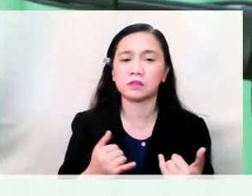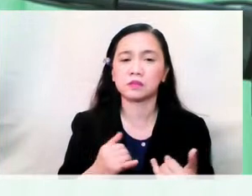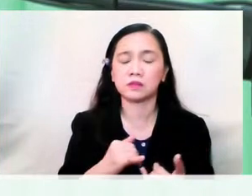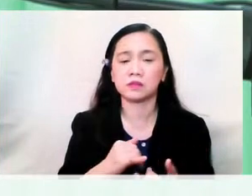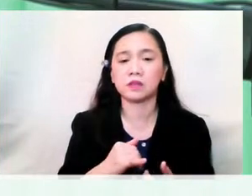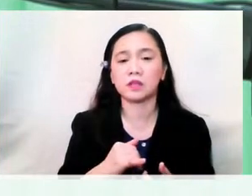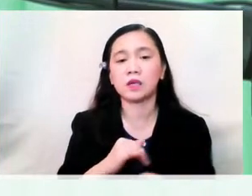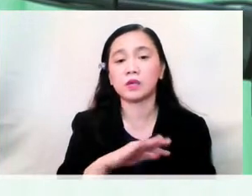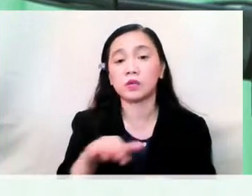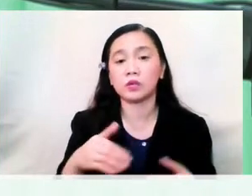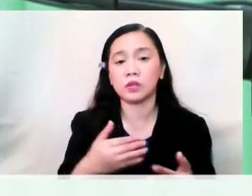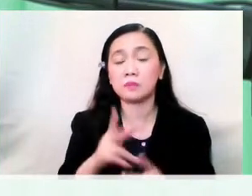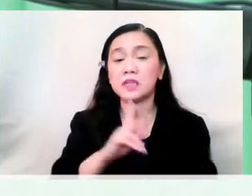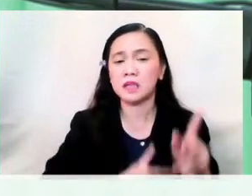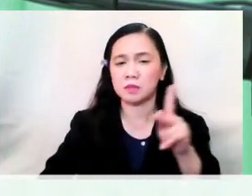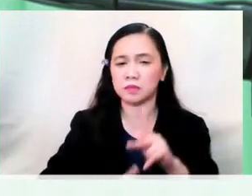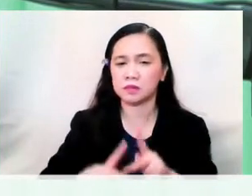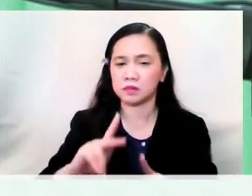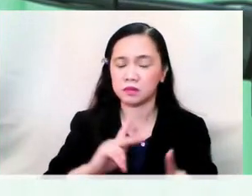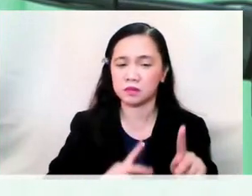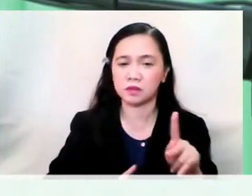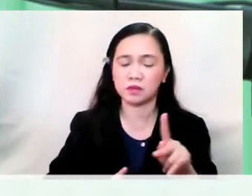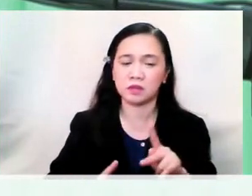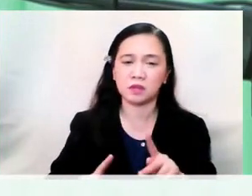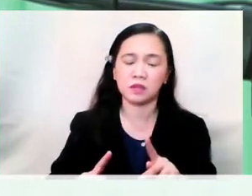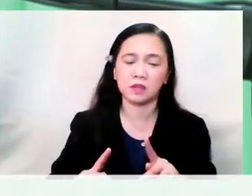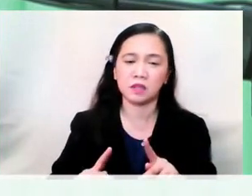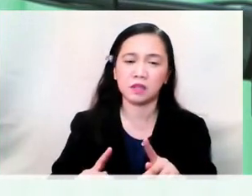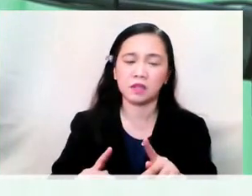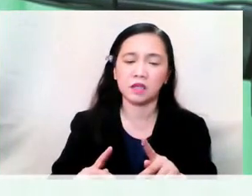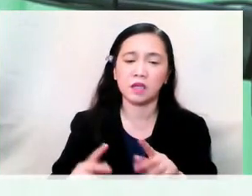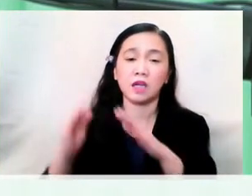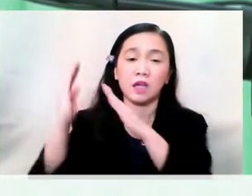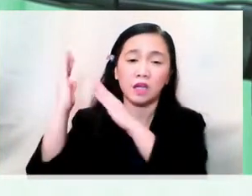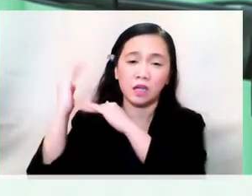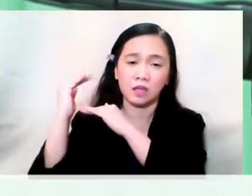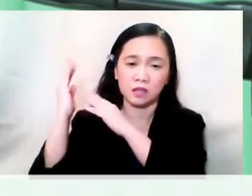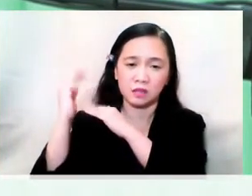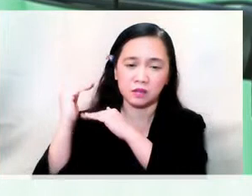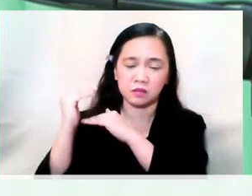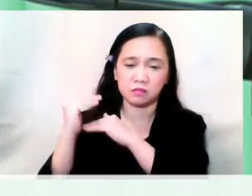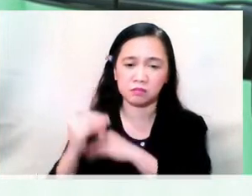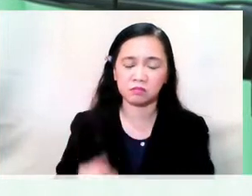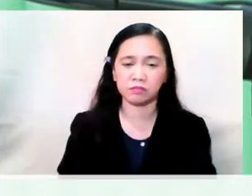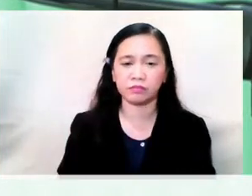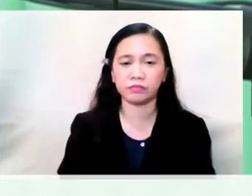tao. Ang pangarap ay mapag-vaccinate na tayo